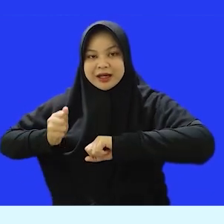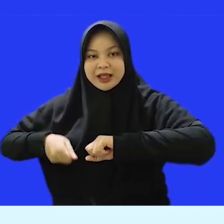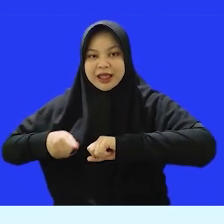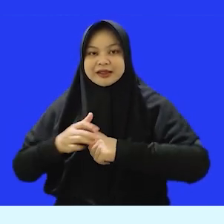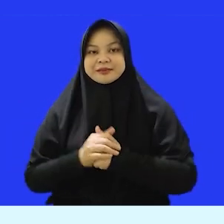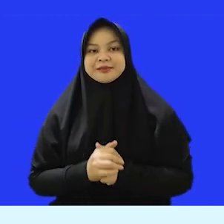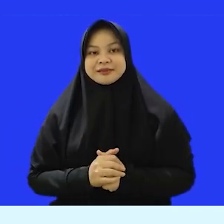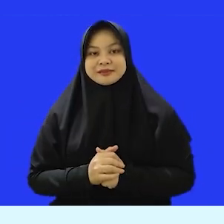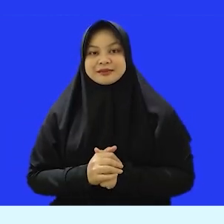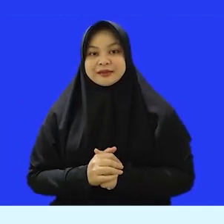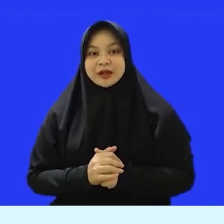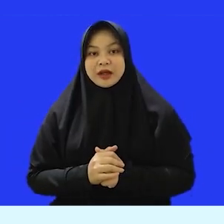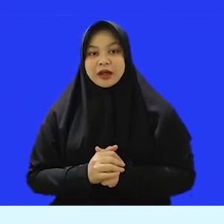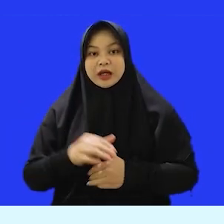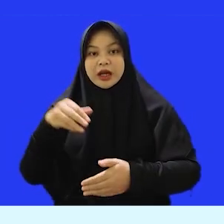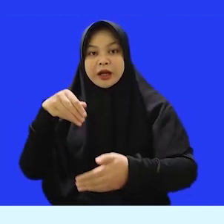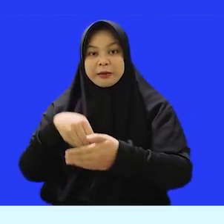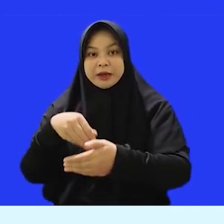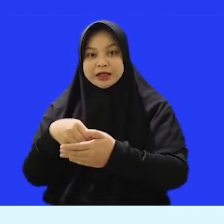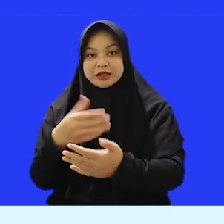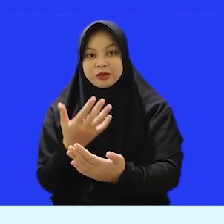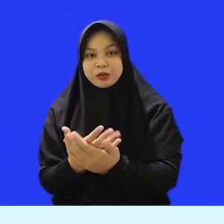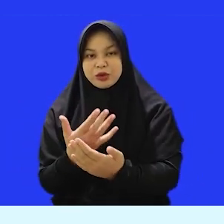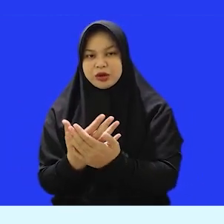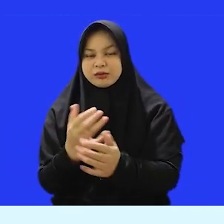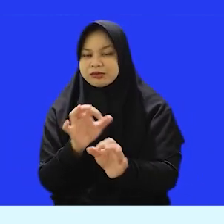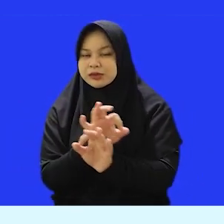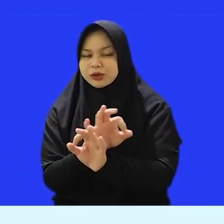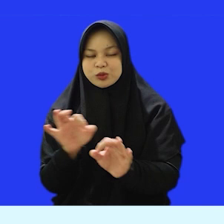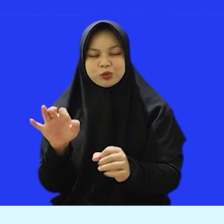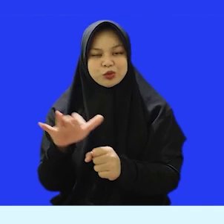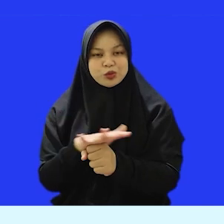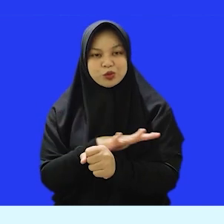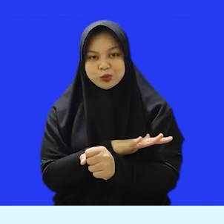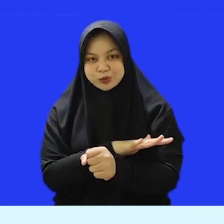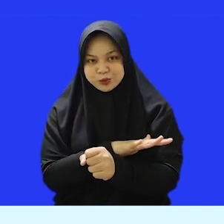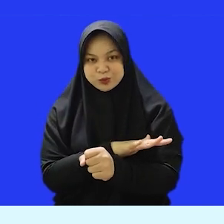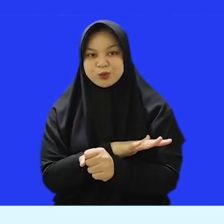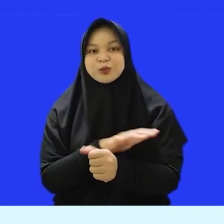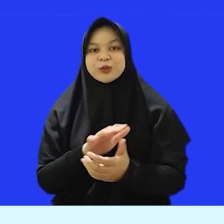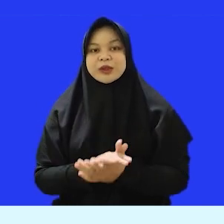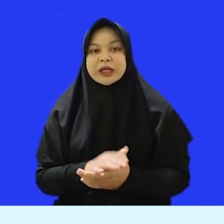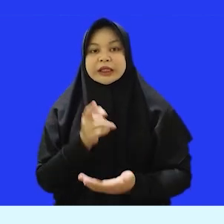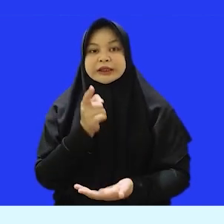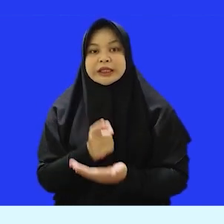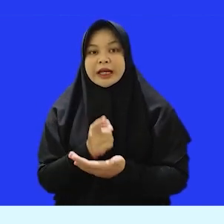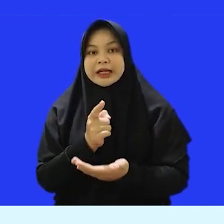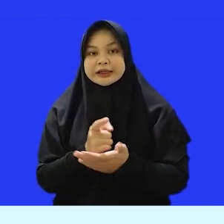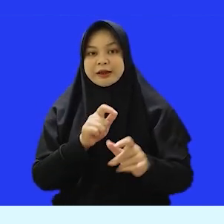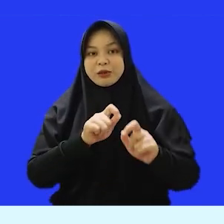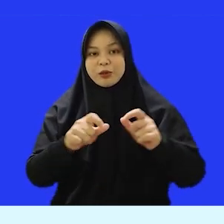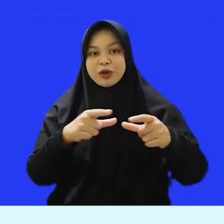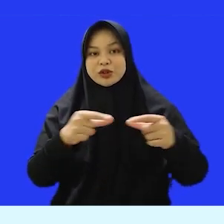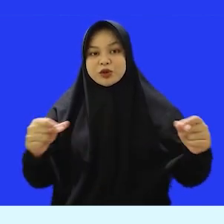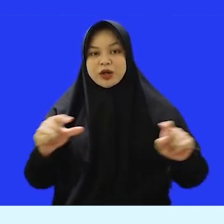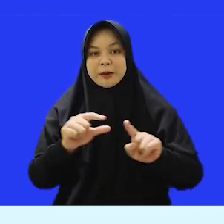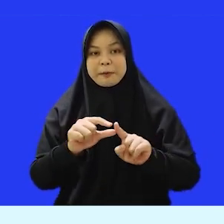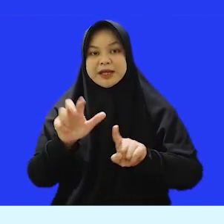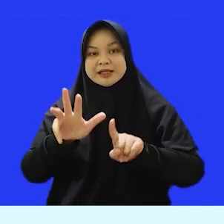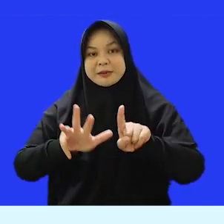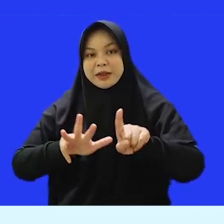pengadilan. Apabila berkas dan bukti dinyatakan belum cukup, maka jaksa akan menerbitkan surat